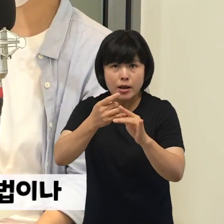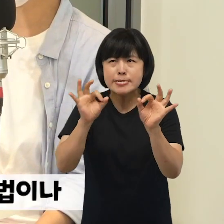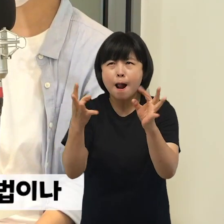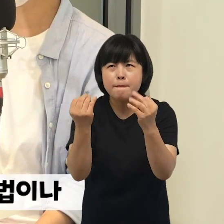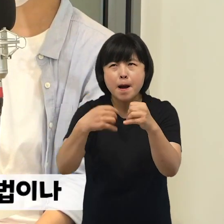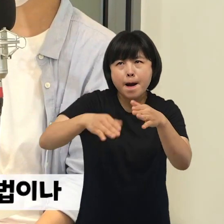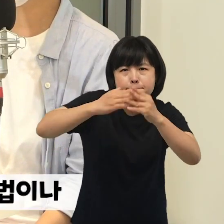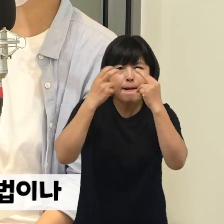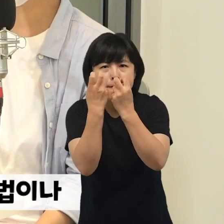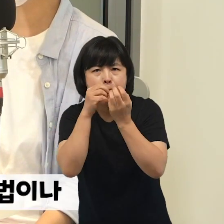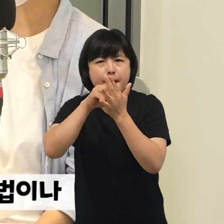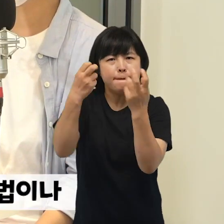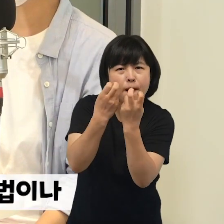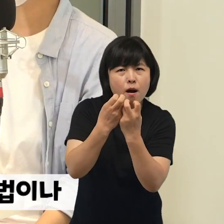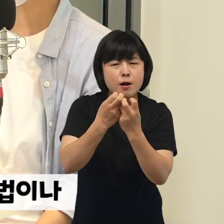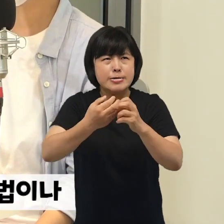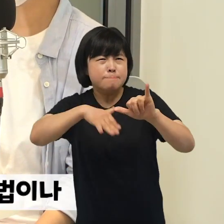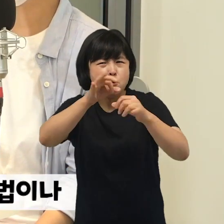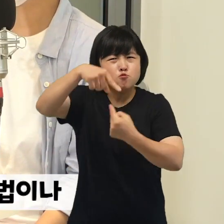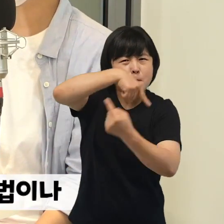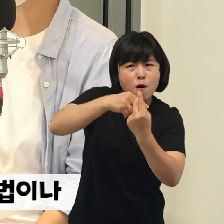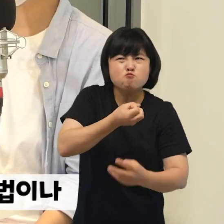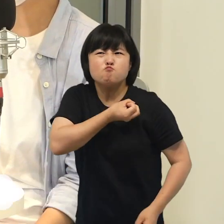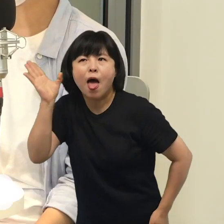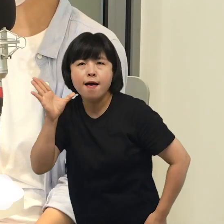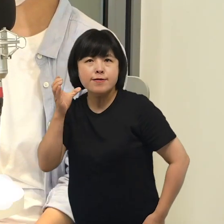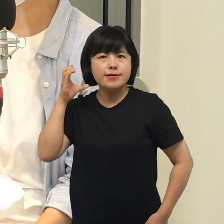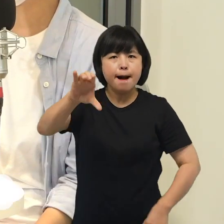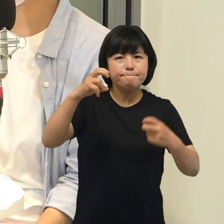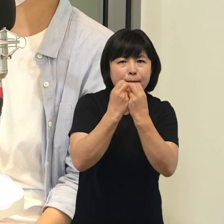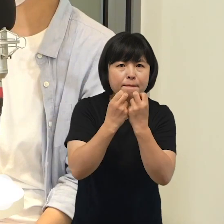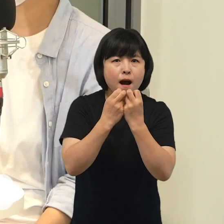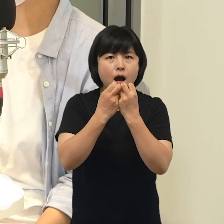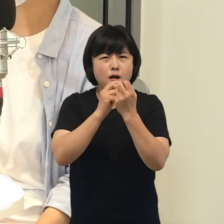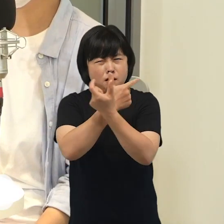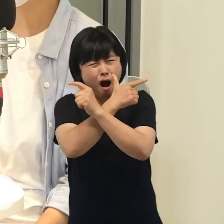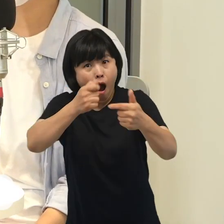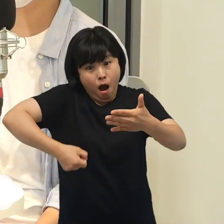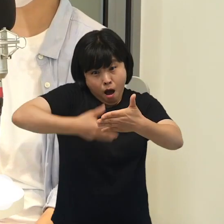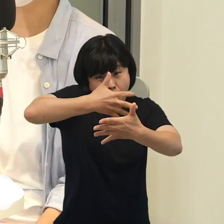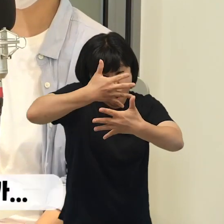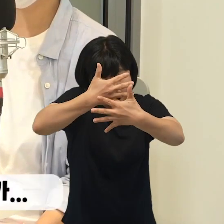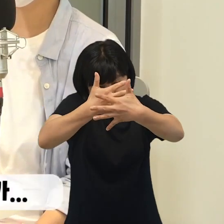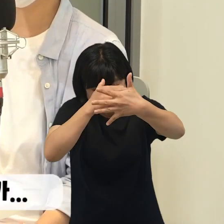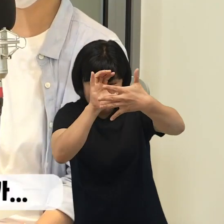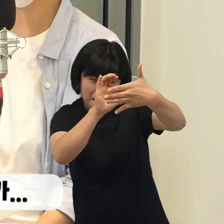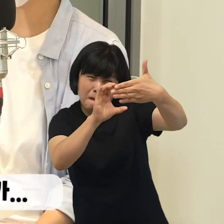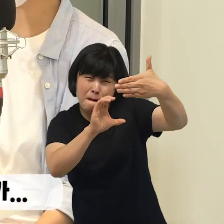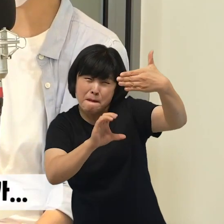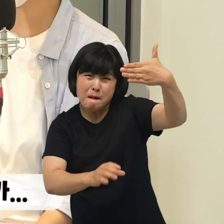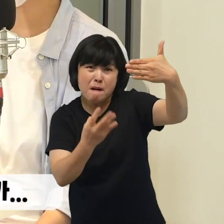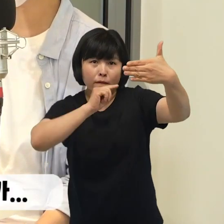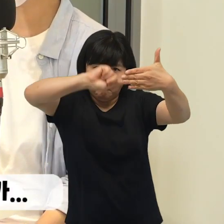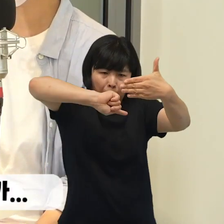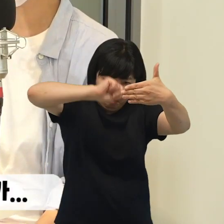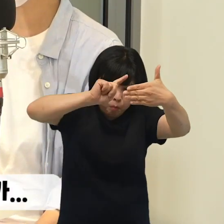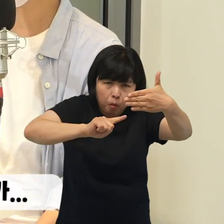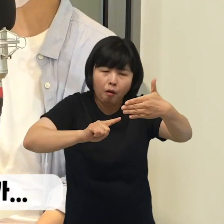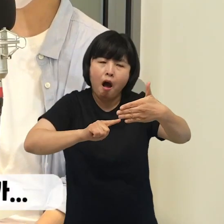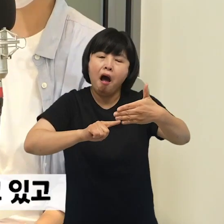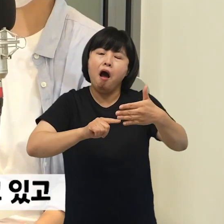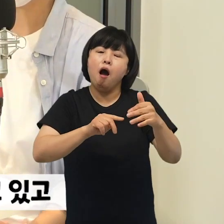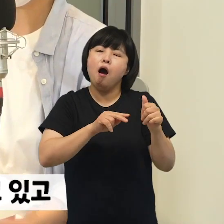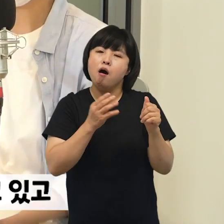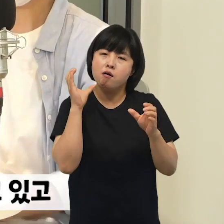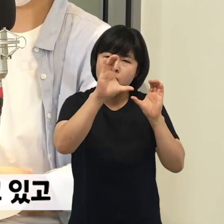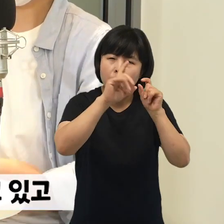봐도 이제 비대면으로 계좌를 개설하는 방법이나 재테크 트렌드나 이런 투자 방법 이런 것들이 너무 잘 나와